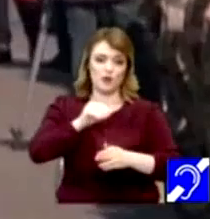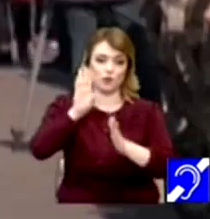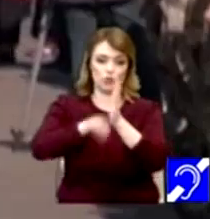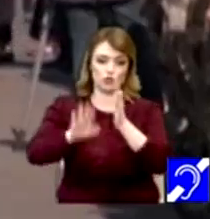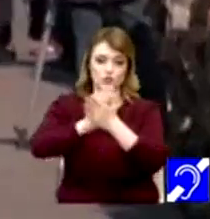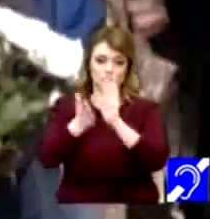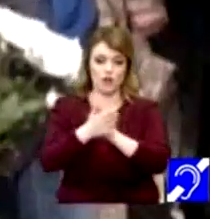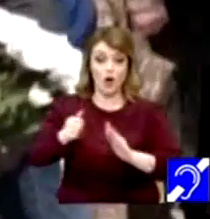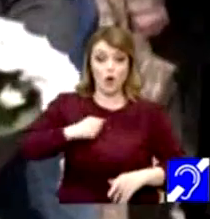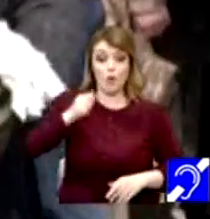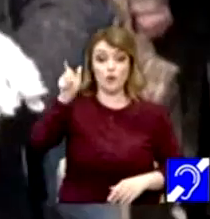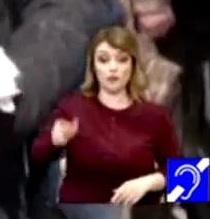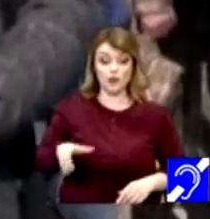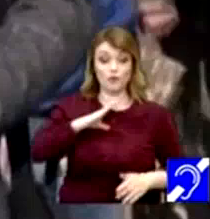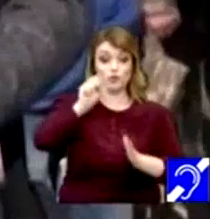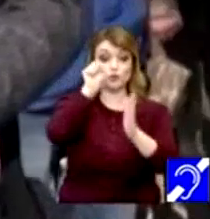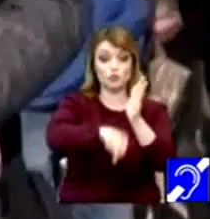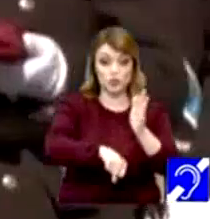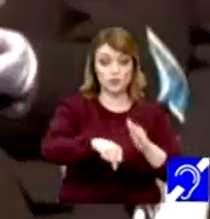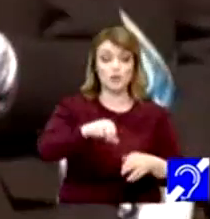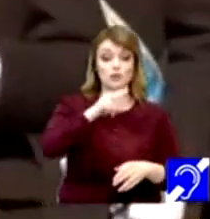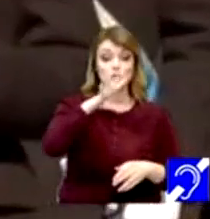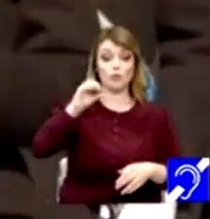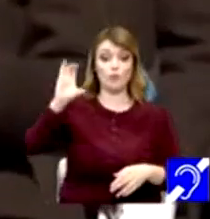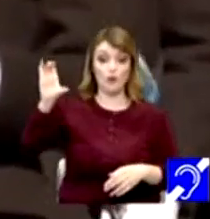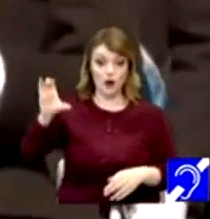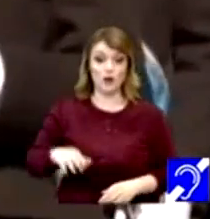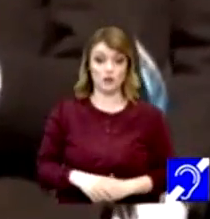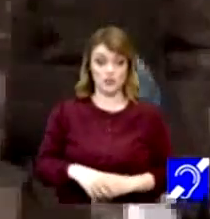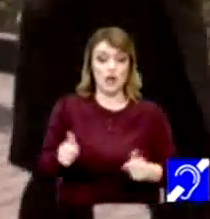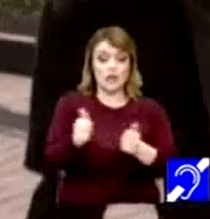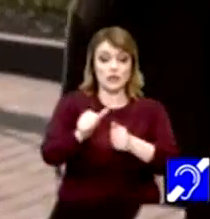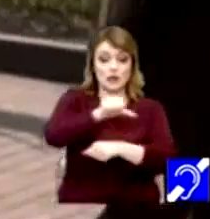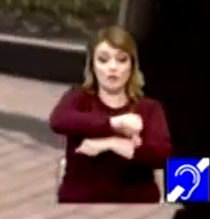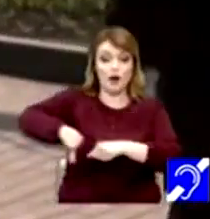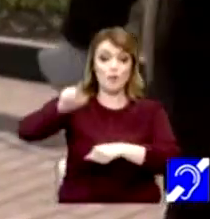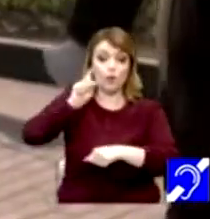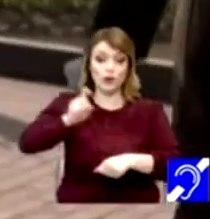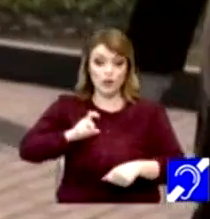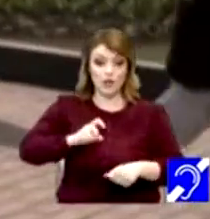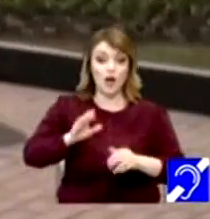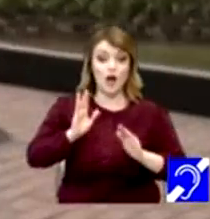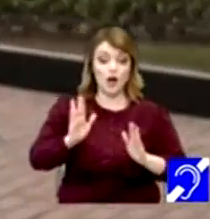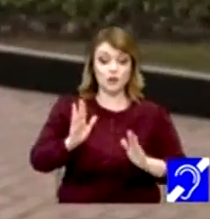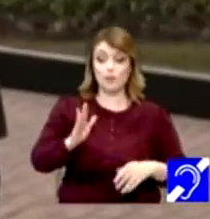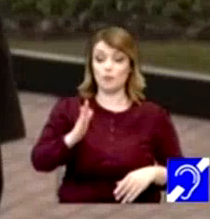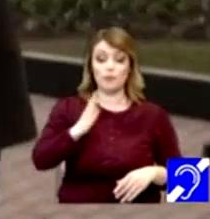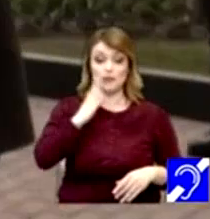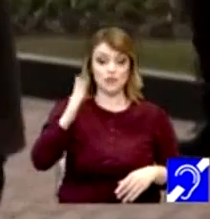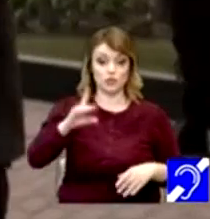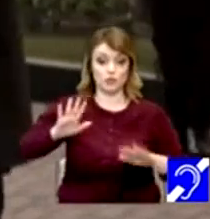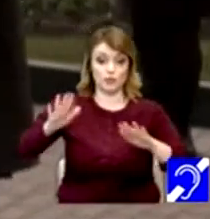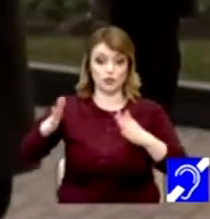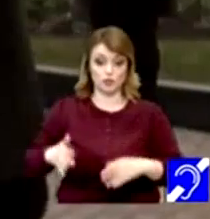Un militar a fost ucis într-un atac al separatiștilor din Donbas asupra pozițiilor forțelor ucrainiene. Este doar ultimul episod dintr-o